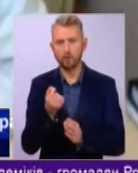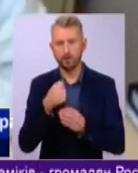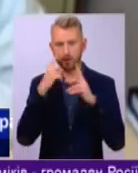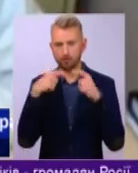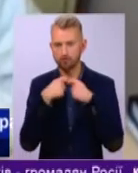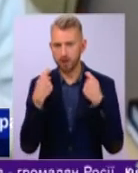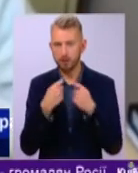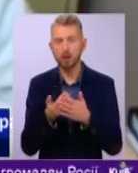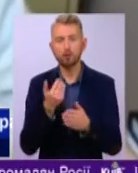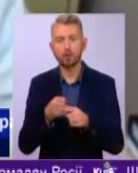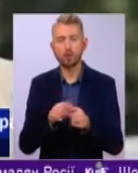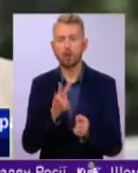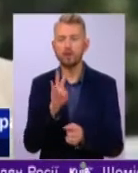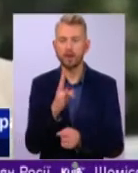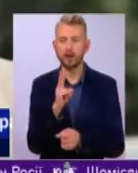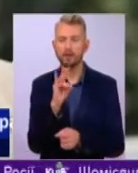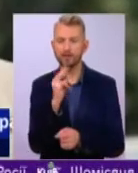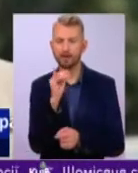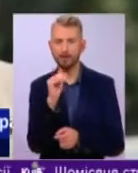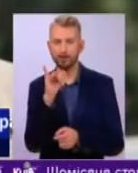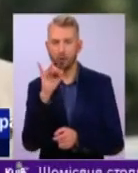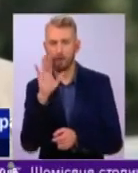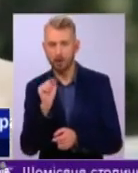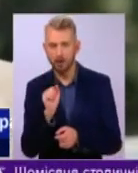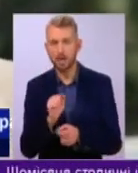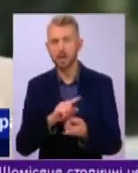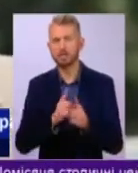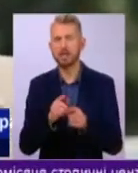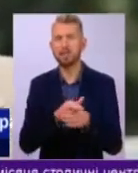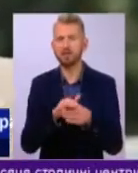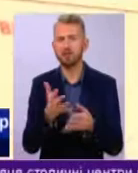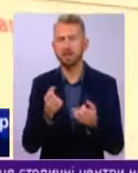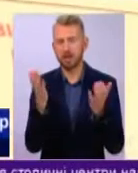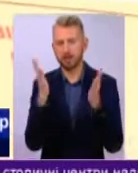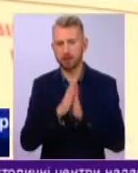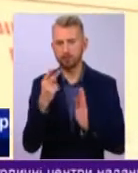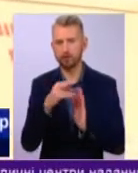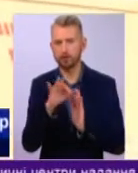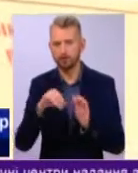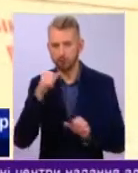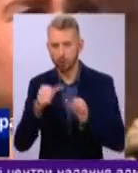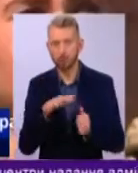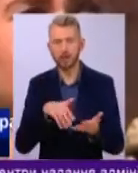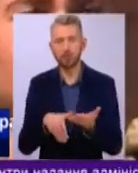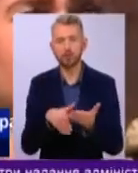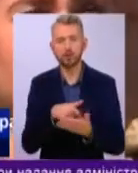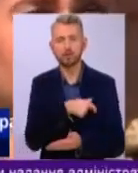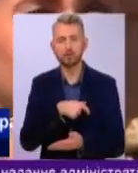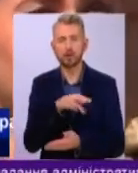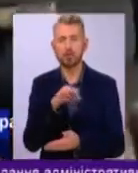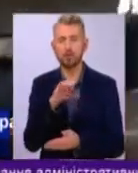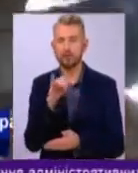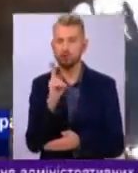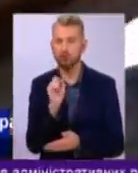До цього вона Наталя Нікіфорова. Змінила прізвище і прийняла іслам 2000 року. Була помічницею депутата Ігоря Мосійчука